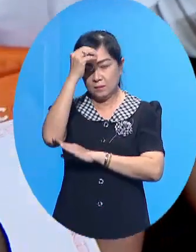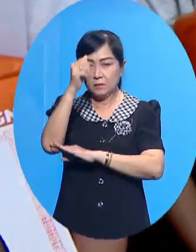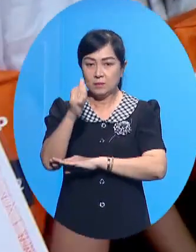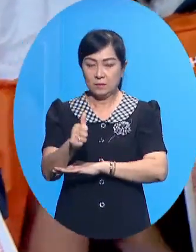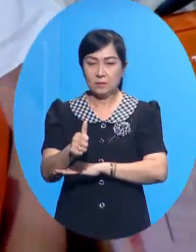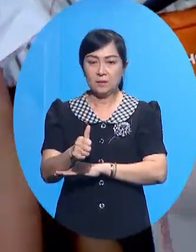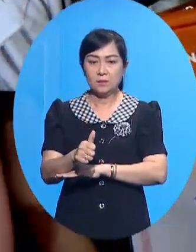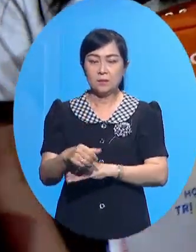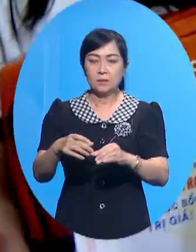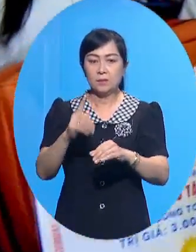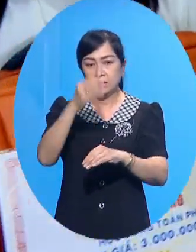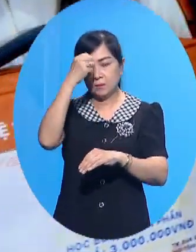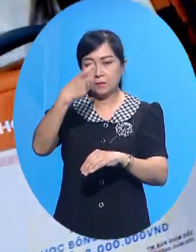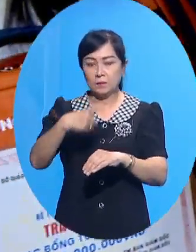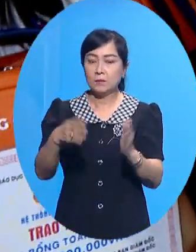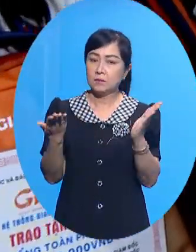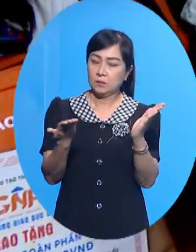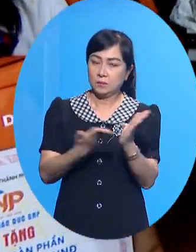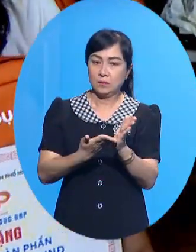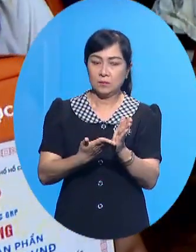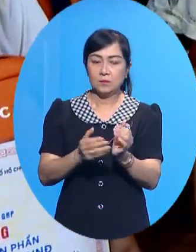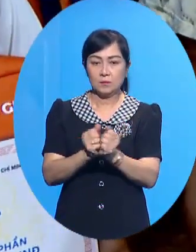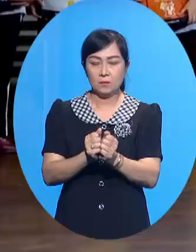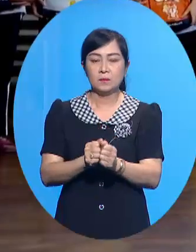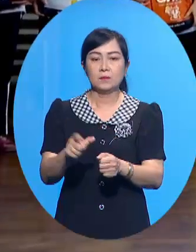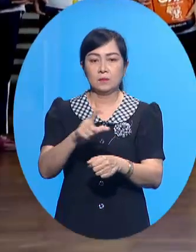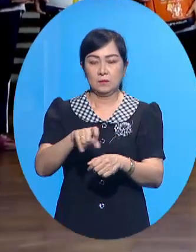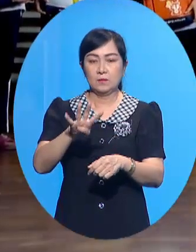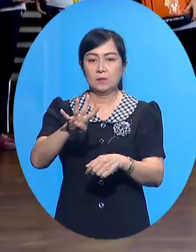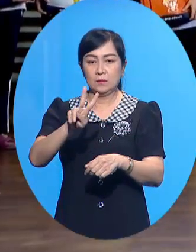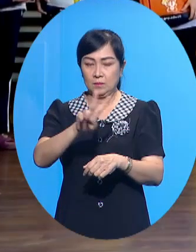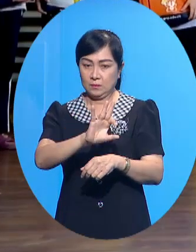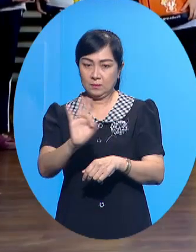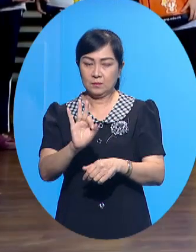giỏi do Hội khuyến học quận giới thiệu với tổng kinh phí 742 triệu đồng.